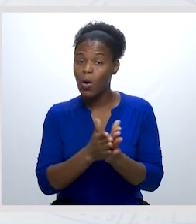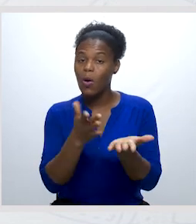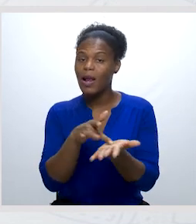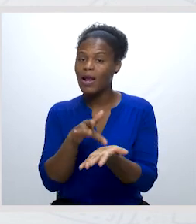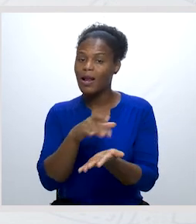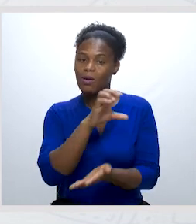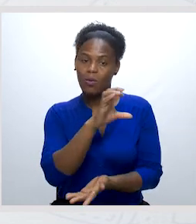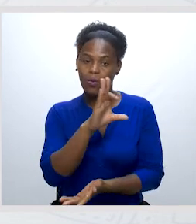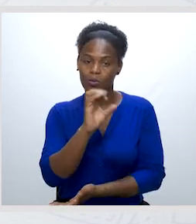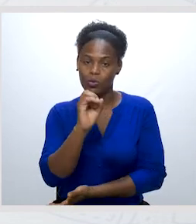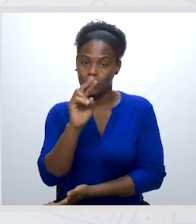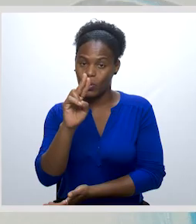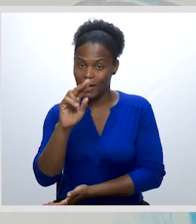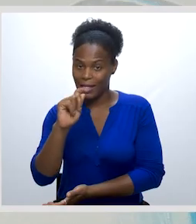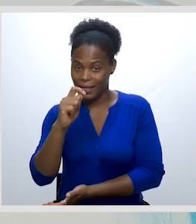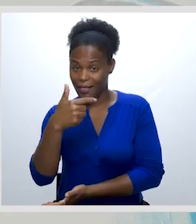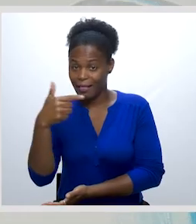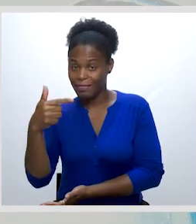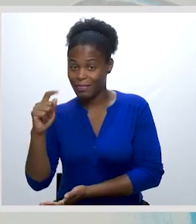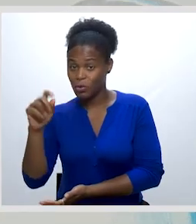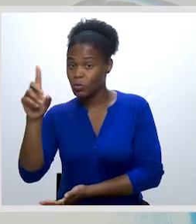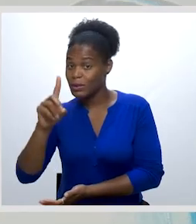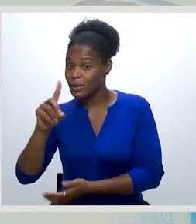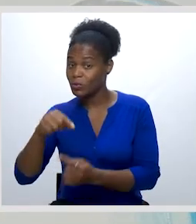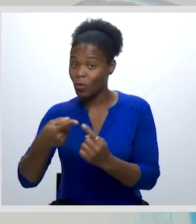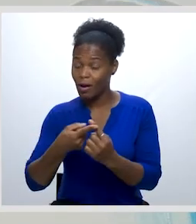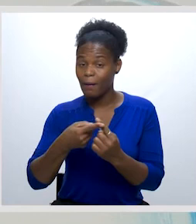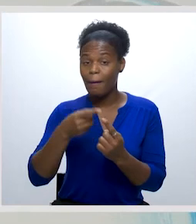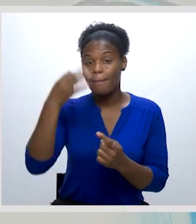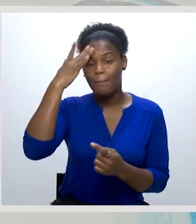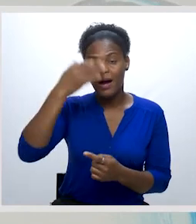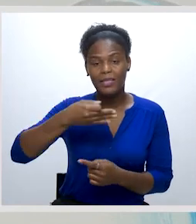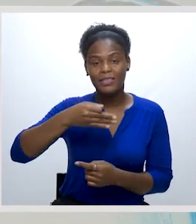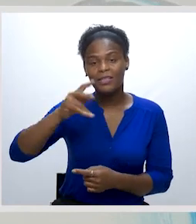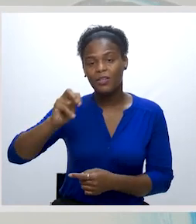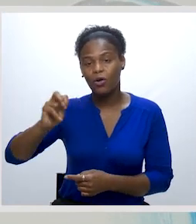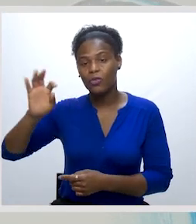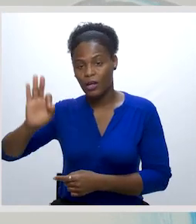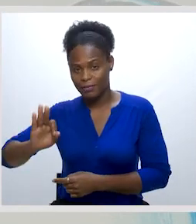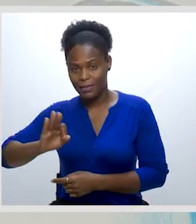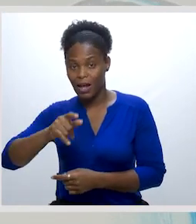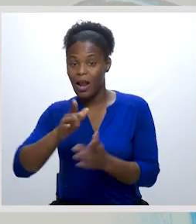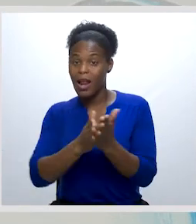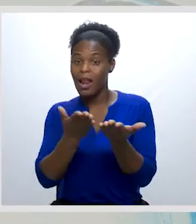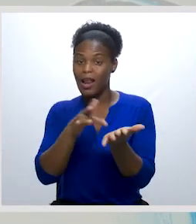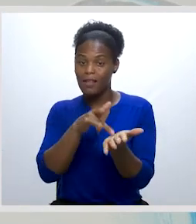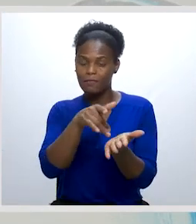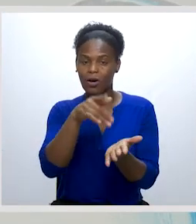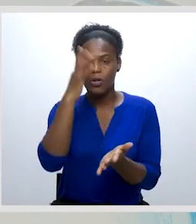ano, page 34. Alors, ouvrez vos livres à la page